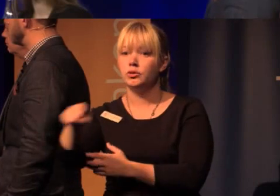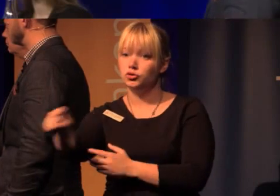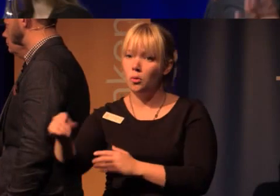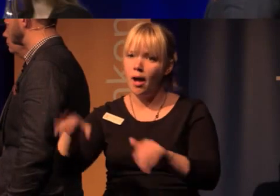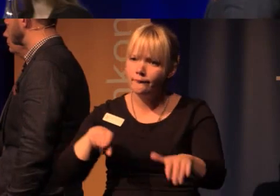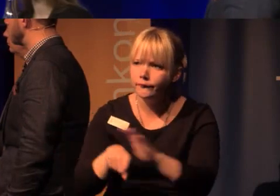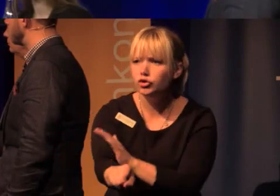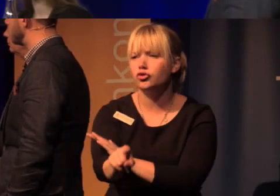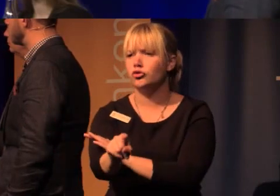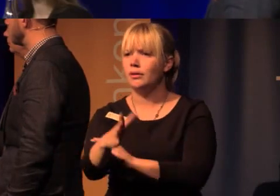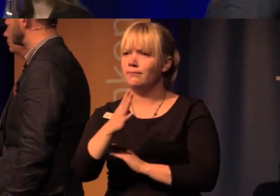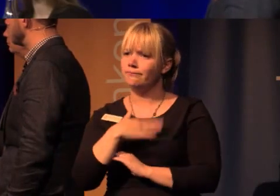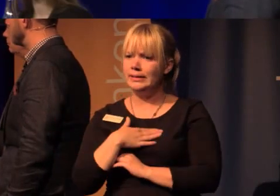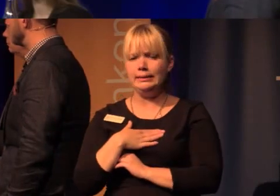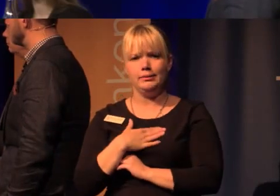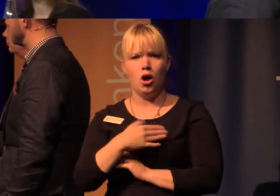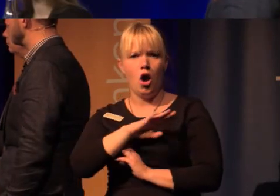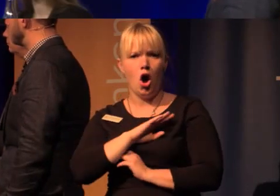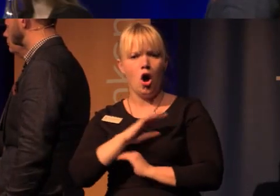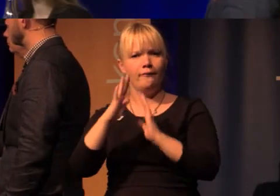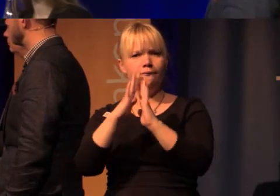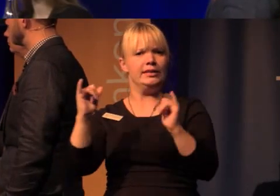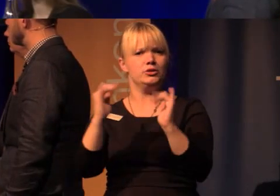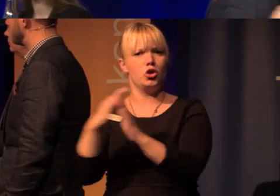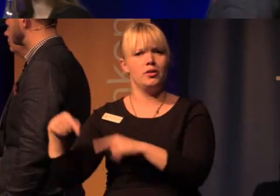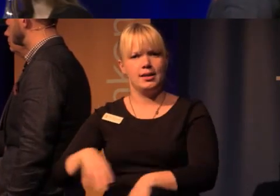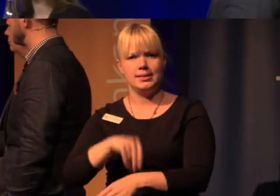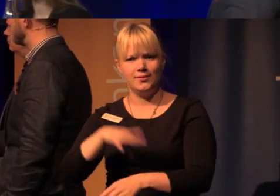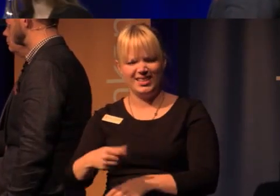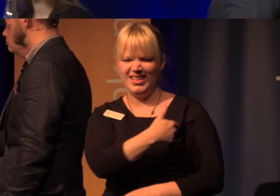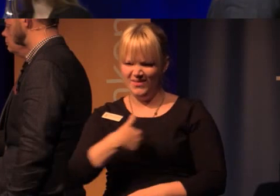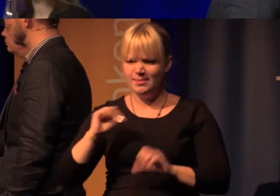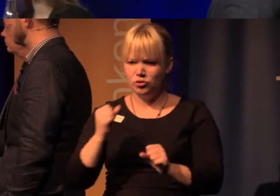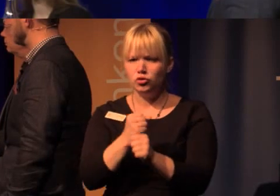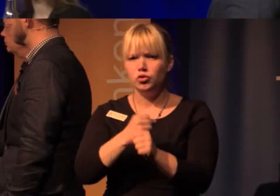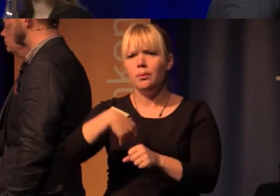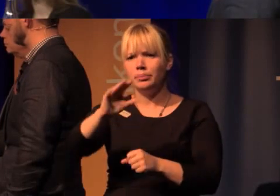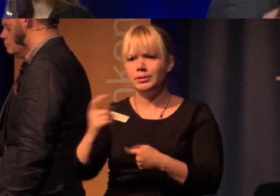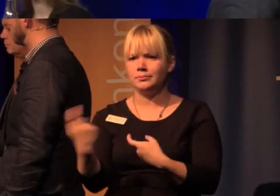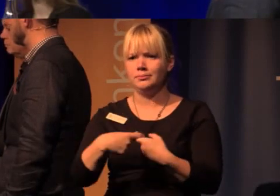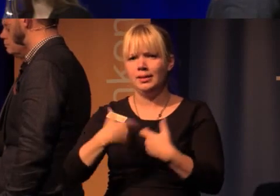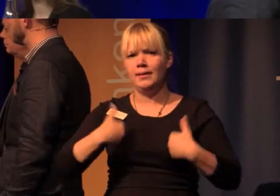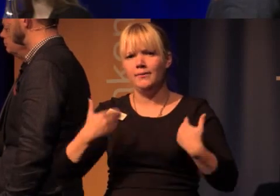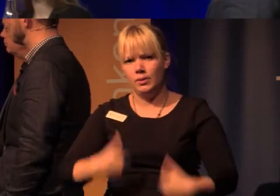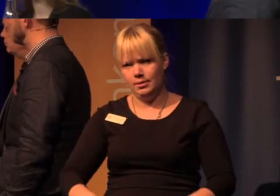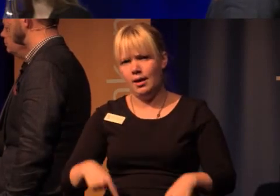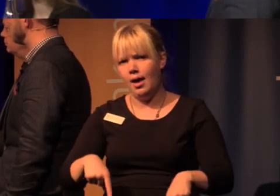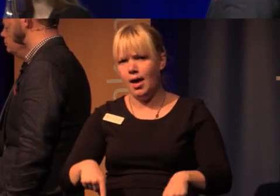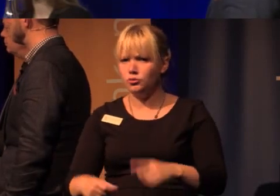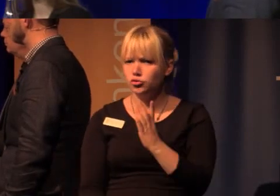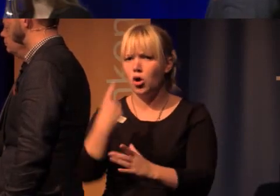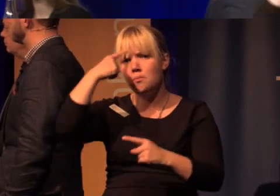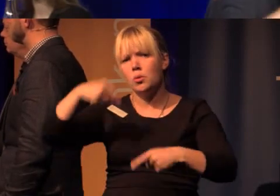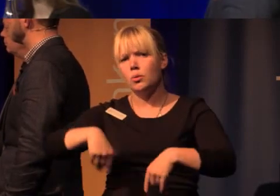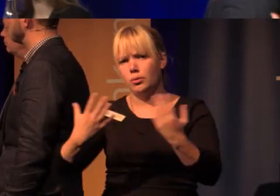förföljelse vill söka en fristad även i Sverige. Jag tror också att man i Sverige behöver jobba mer med inkubatorer för kulturskapare. I